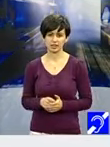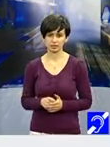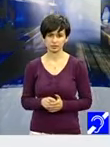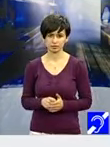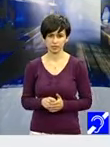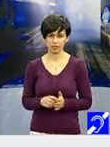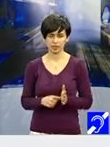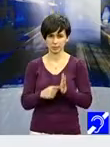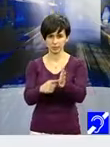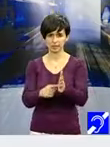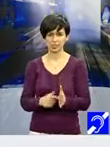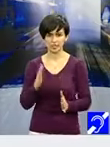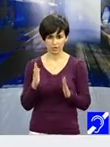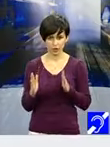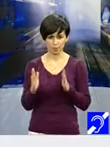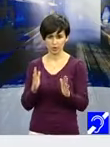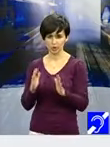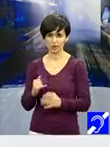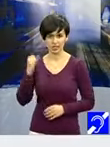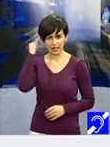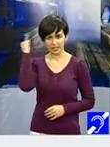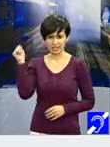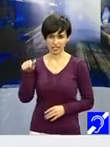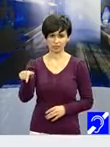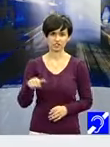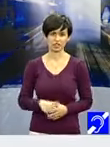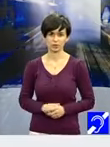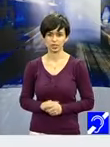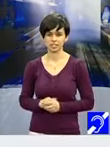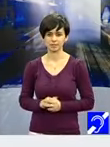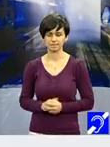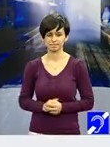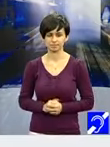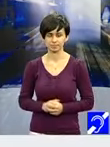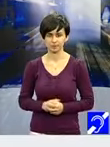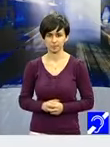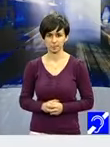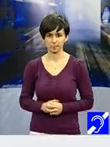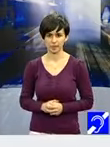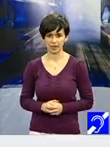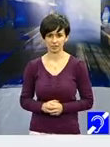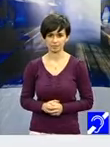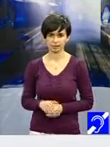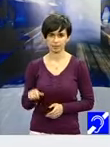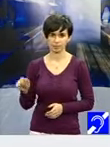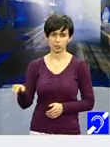ideea practică a fost a lui. Deci el s-a gândit... Ești modest! Da. Tu ai venit cu ideea,